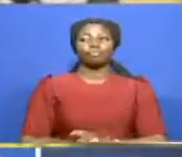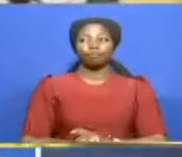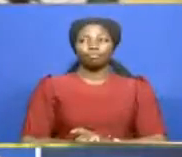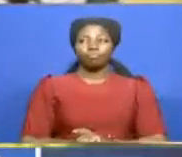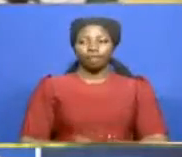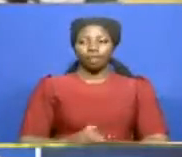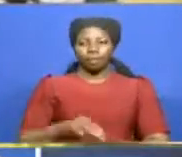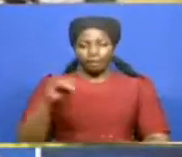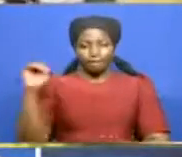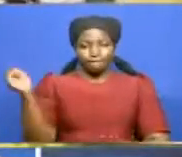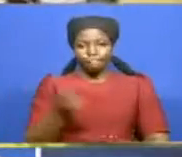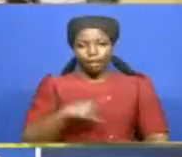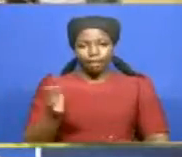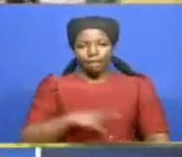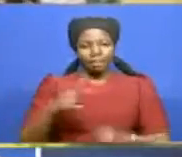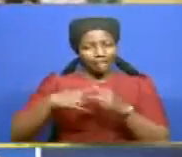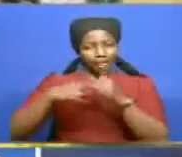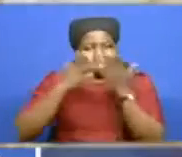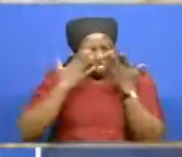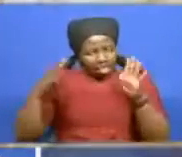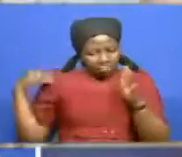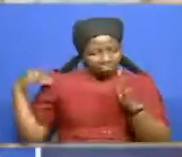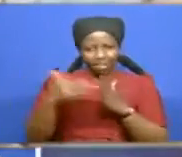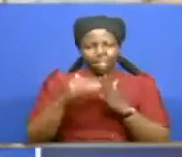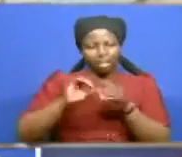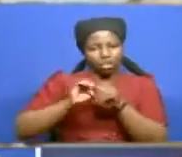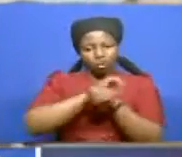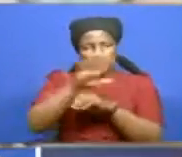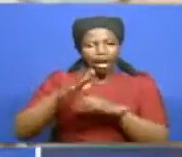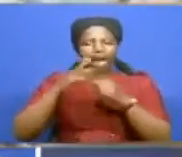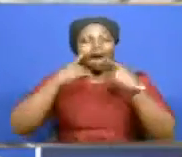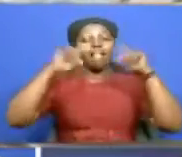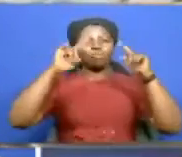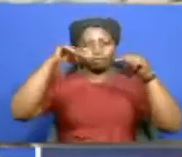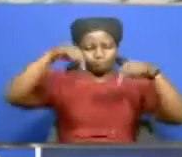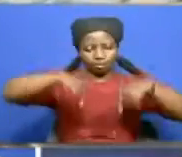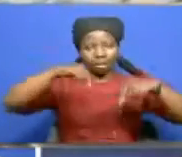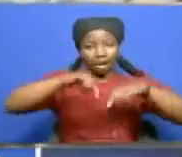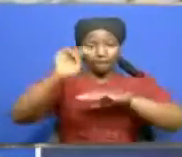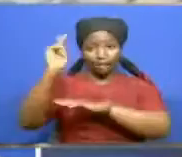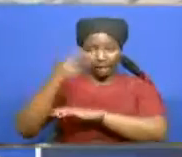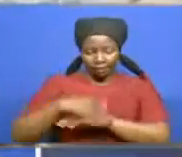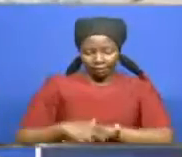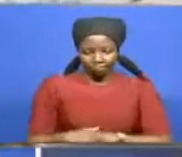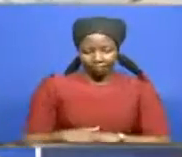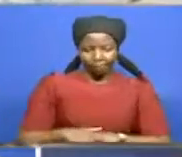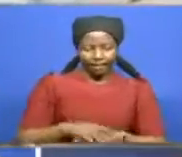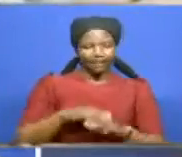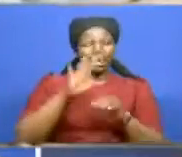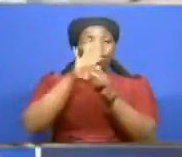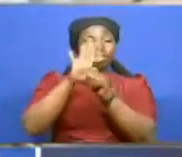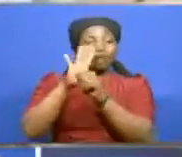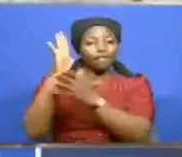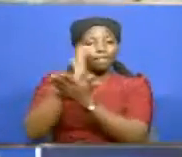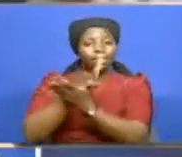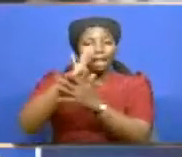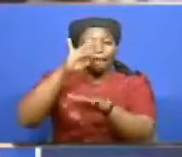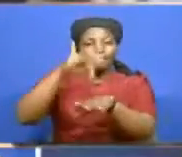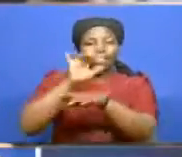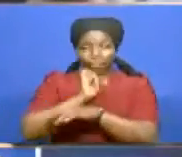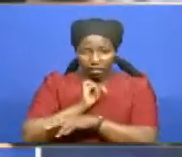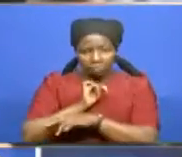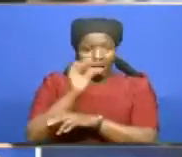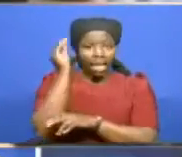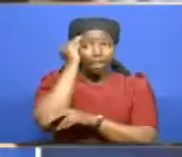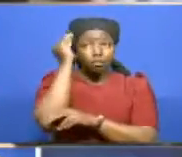Ni miezi saba sasa tangu janga la COVID-19 kuripotiwa hapa nchini, na huku sekta nyingi zikiwa zimeathirika, sekta